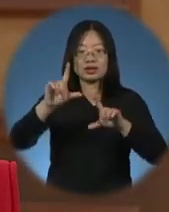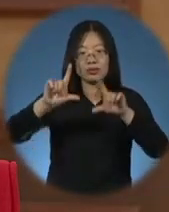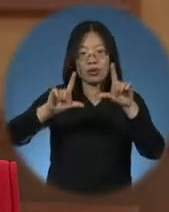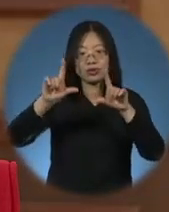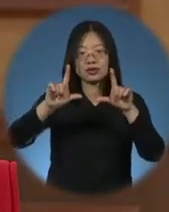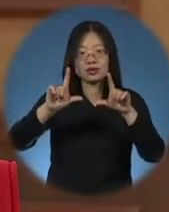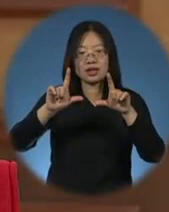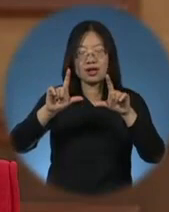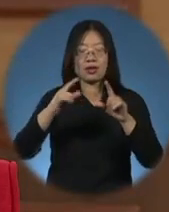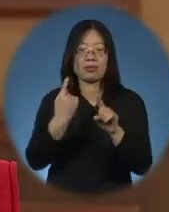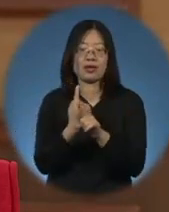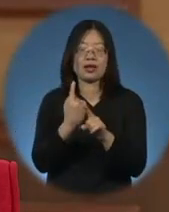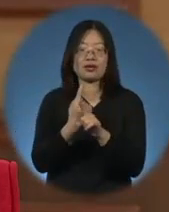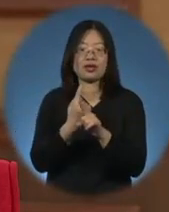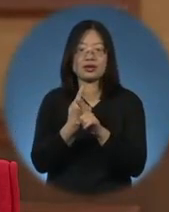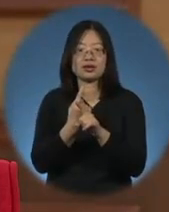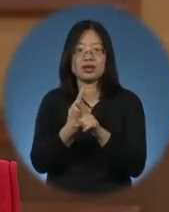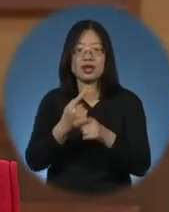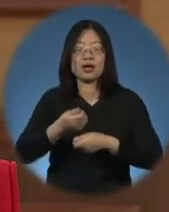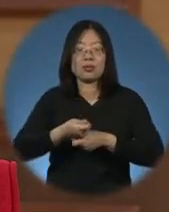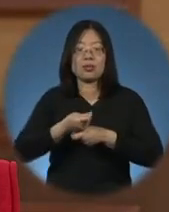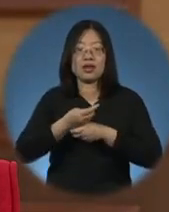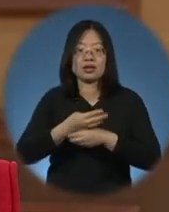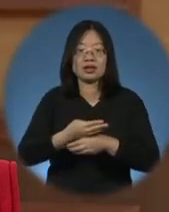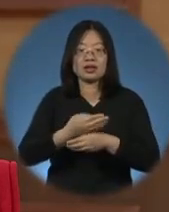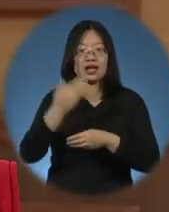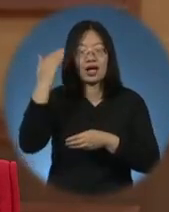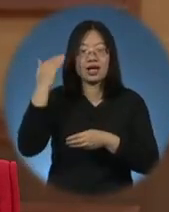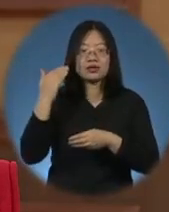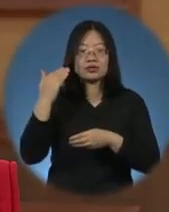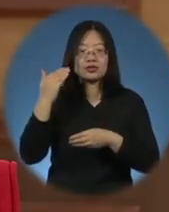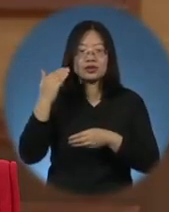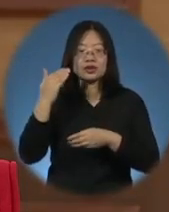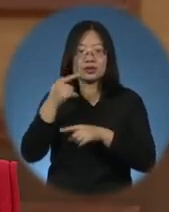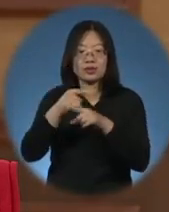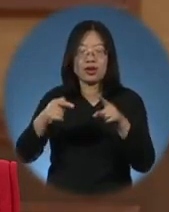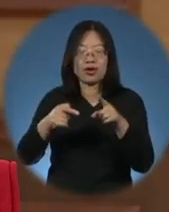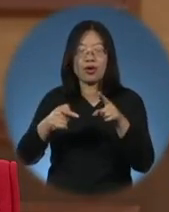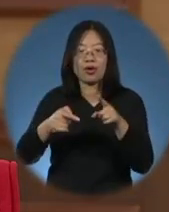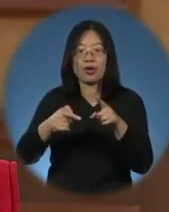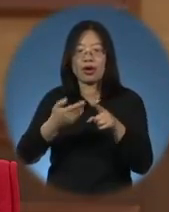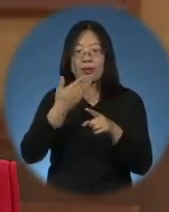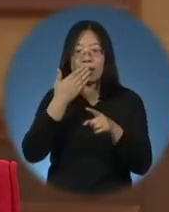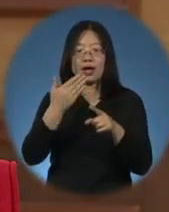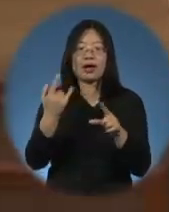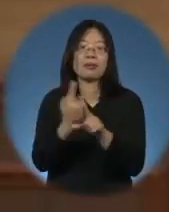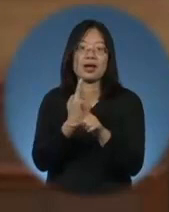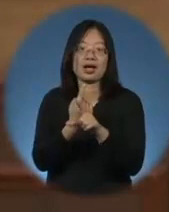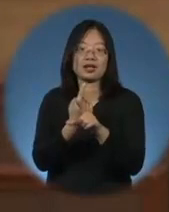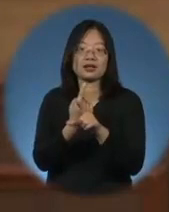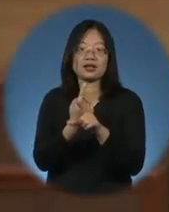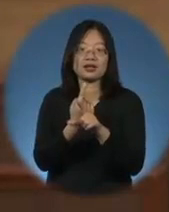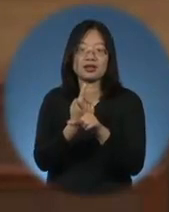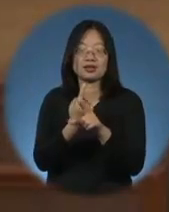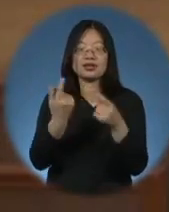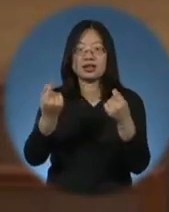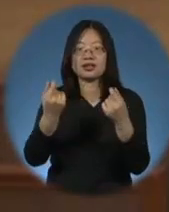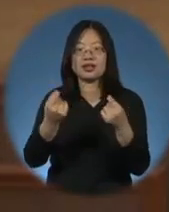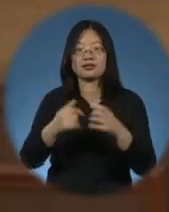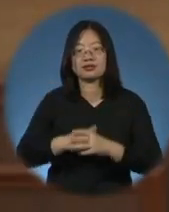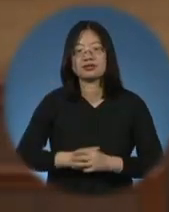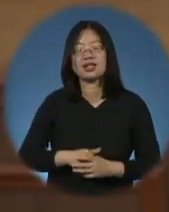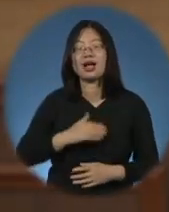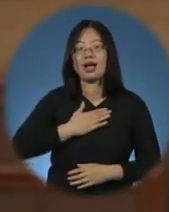모습을 변형시켜서 면적이 남한 전체의 절반 정도가 되도록 변형을 시키는 겁니다. 지도를 바꾸는군요. 예.